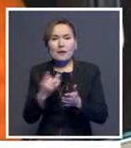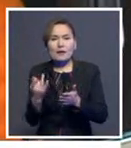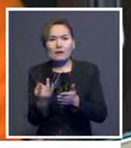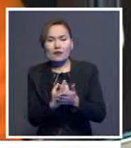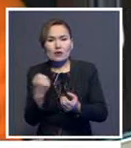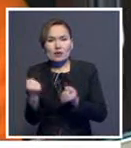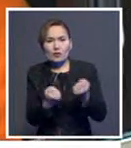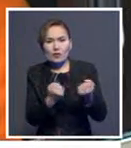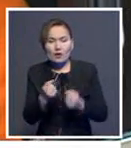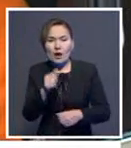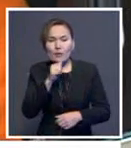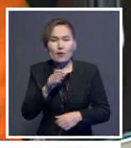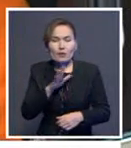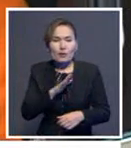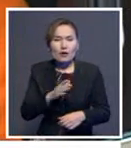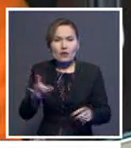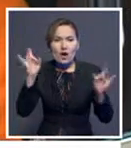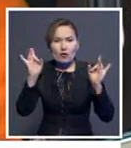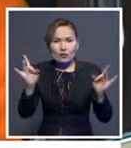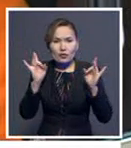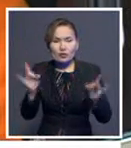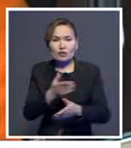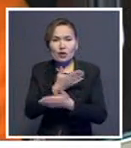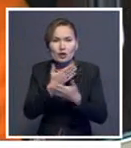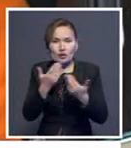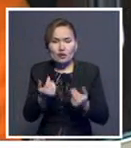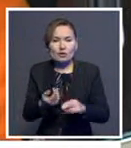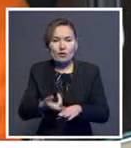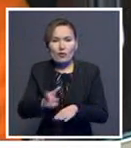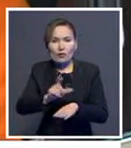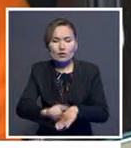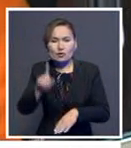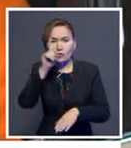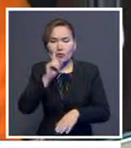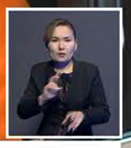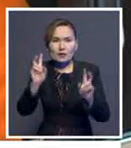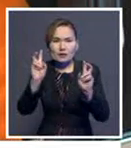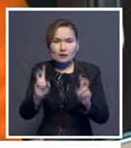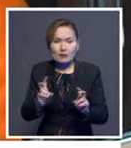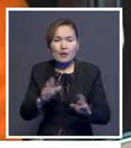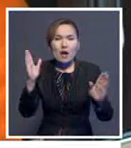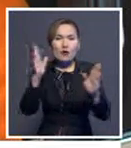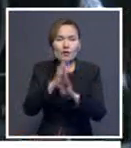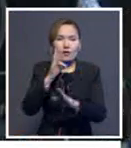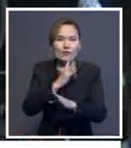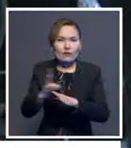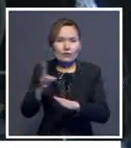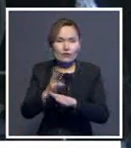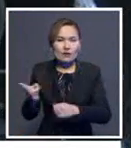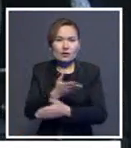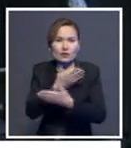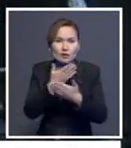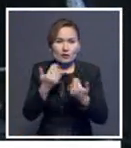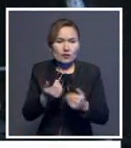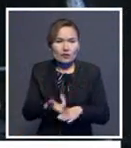дыбыссыз қозғалғаны мені таң қалдырды. Күшеніп оталып жататын күнделікті көлігімнен салыстыра алмаймын әрине. Түтін шығарып бара жатқан өзге көліктерге басқаша көзбен